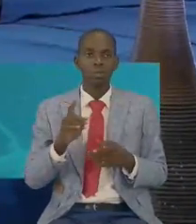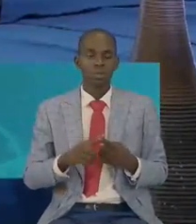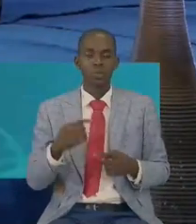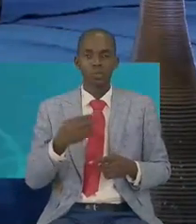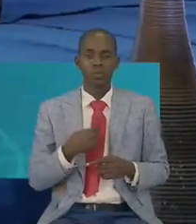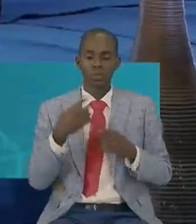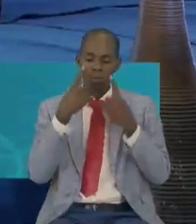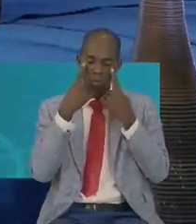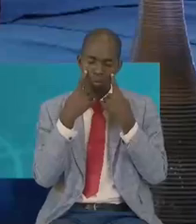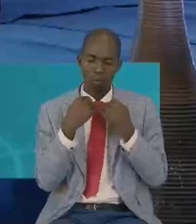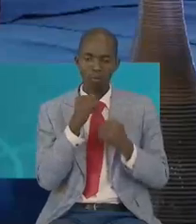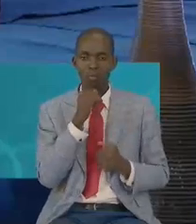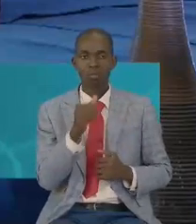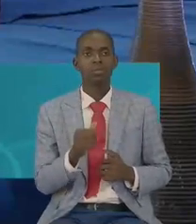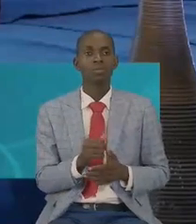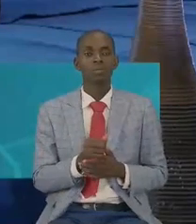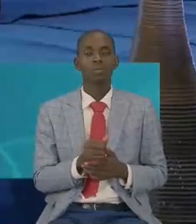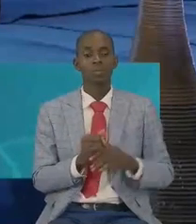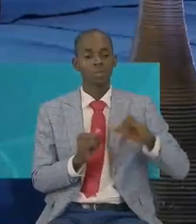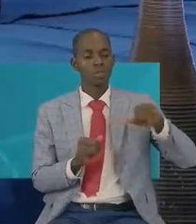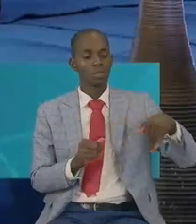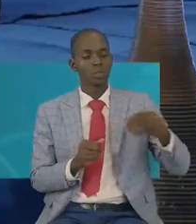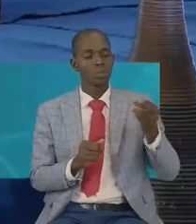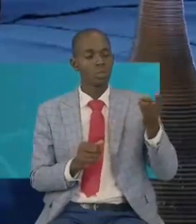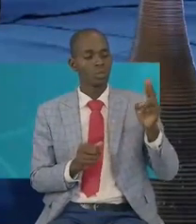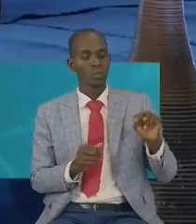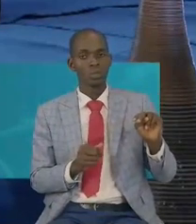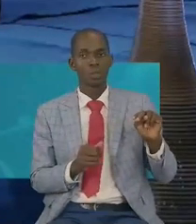Et l'un des vieillards me dit, ne pleure point. Jean